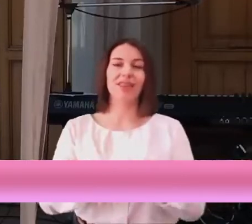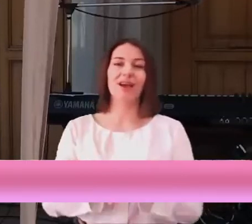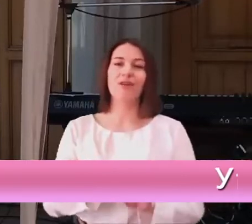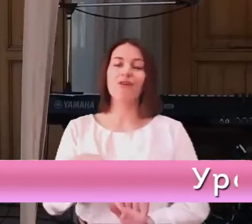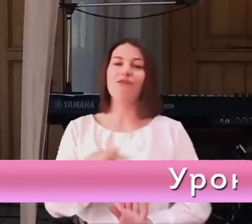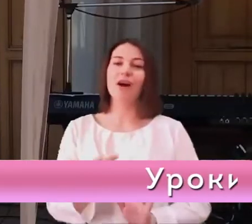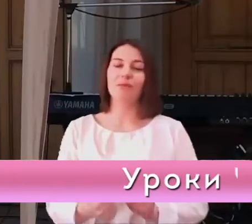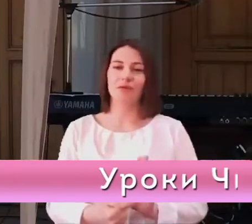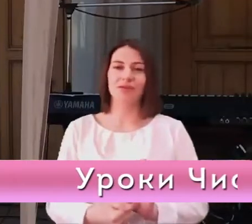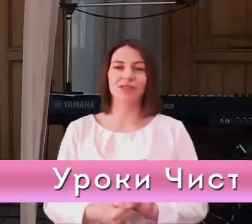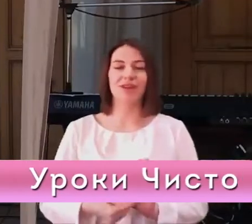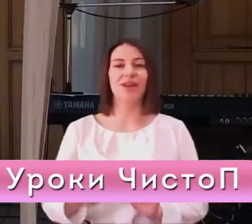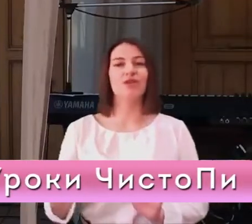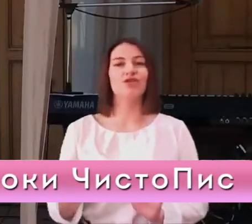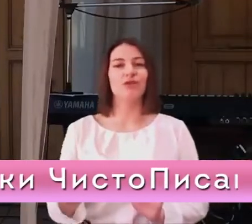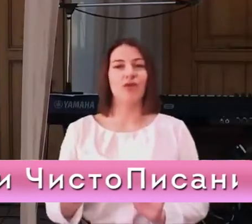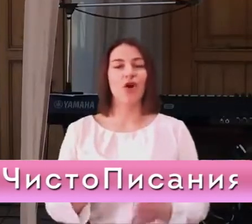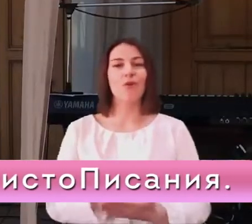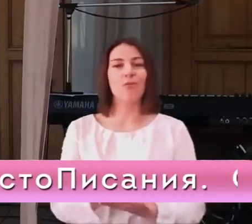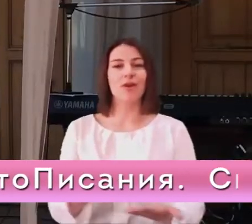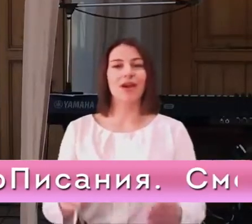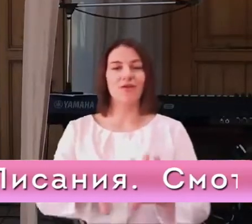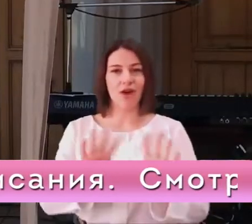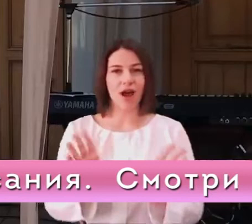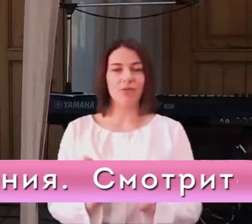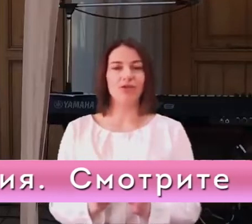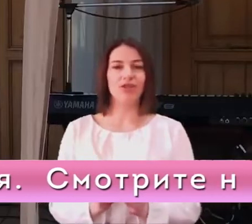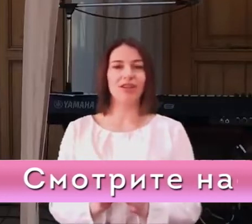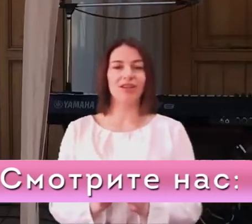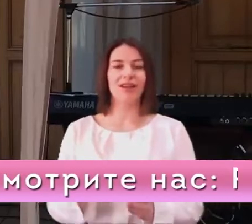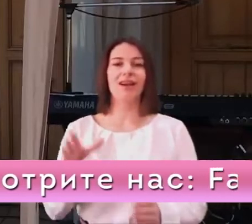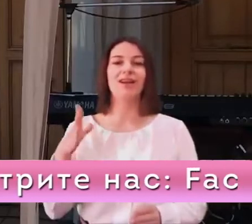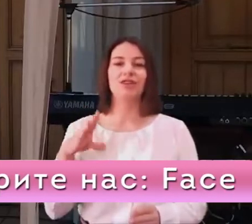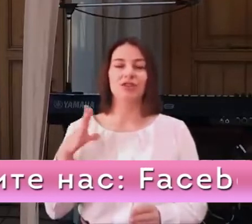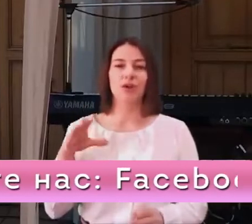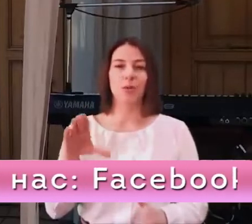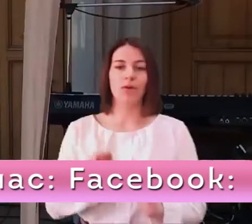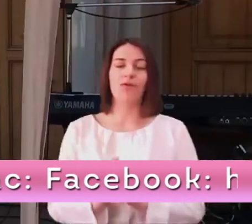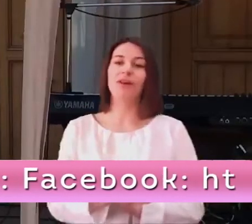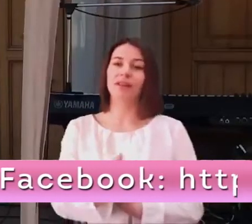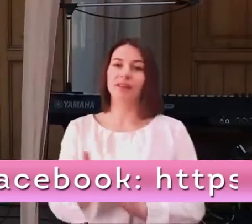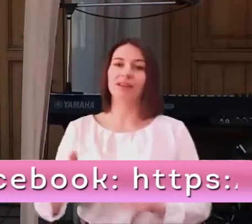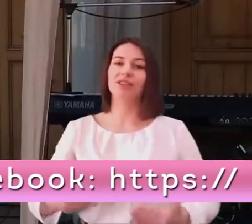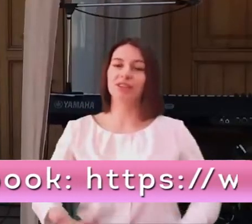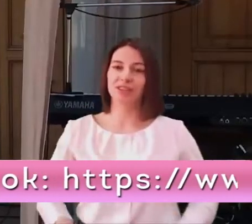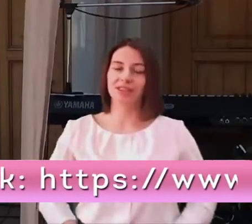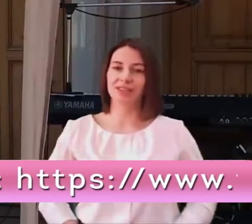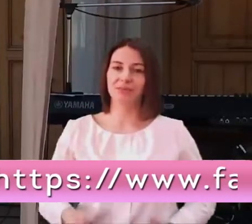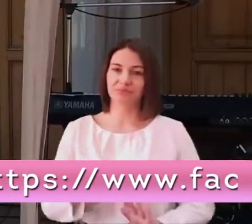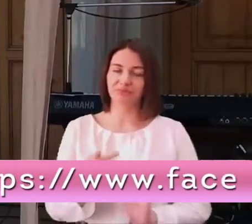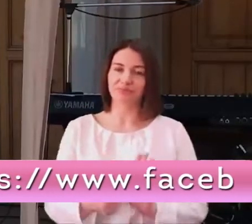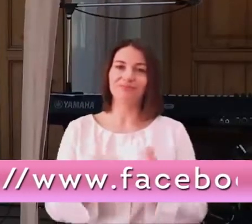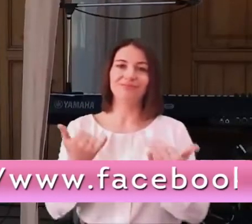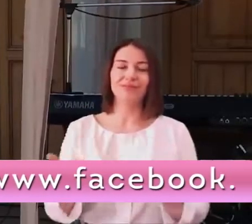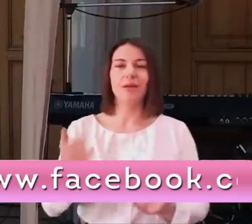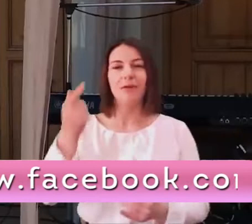вопроса: чего мы вообще ждем в нашей жизни? Вот сейчас подумайте